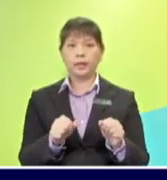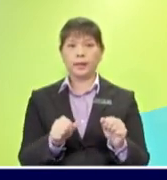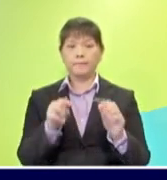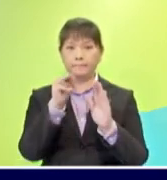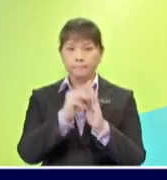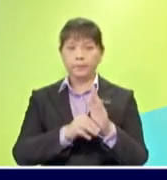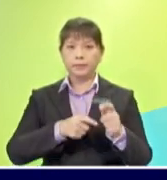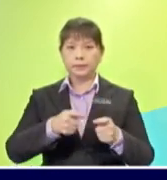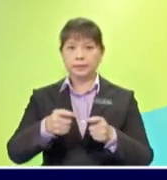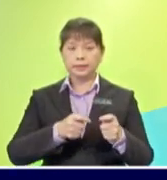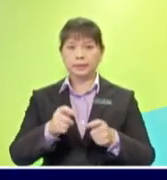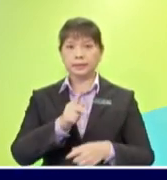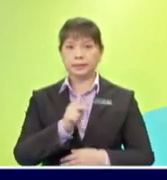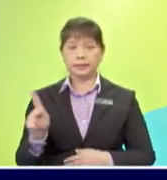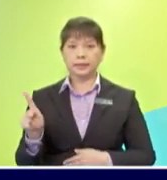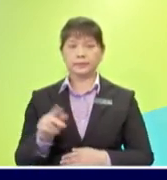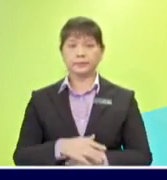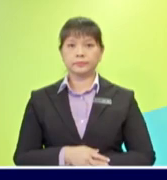tersebut oke